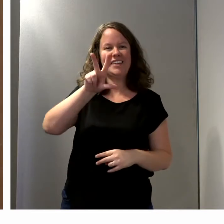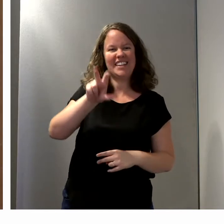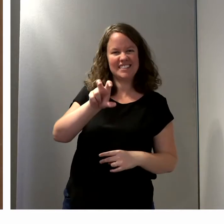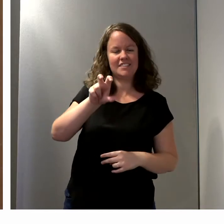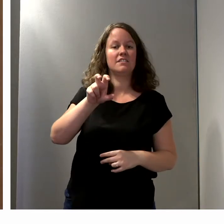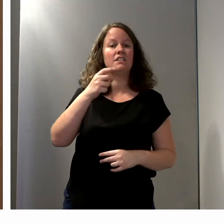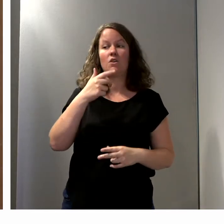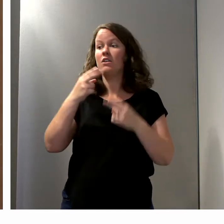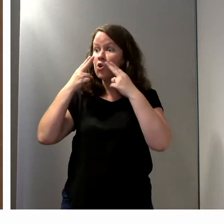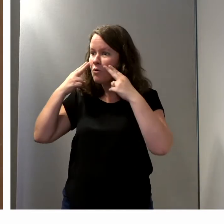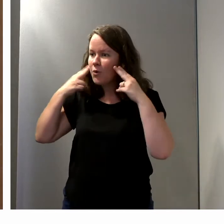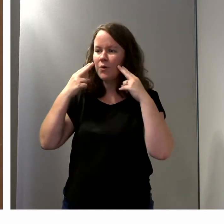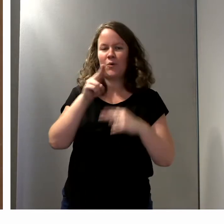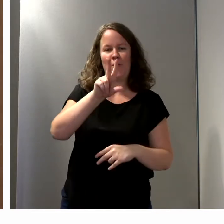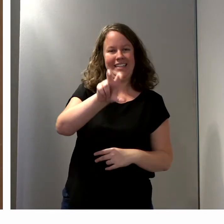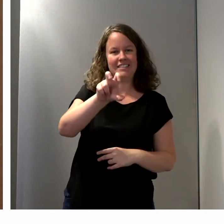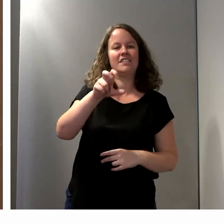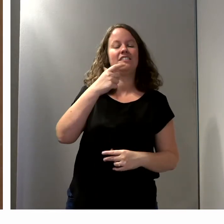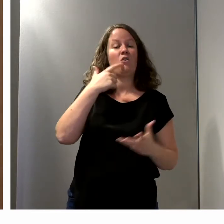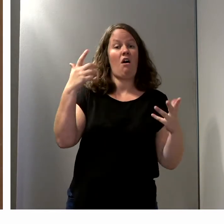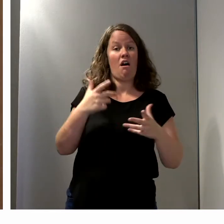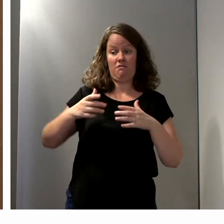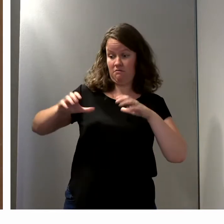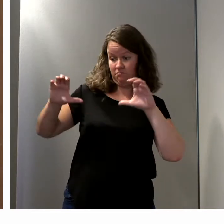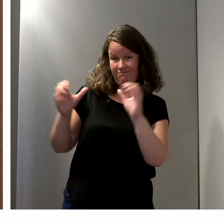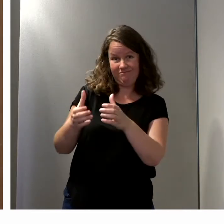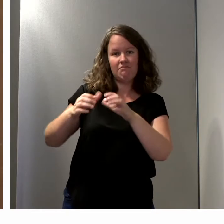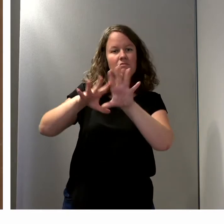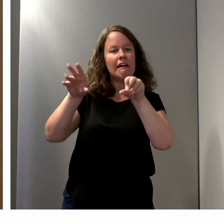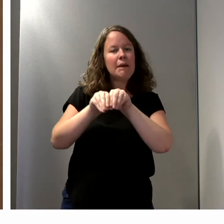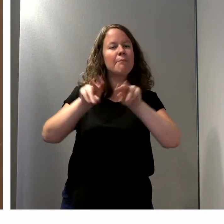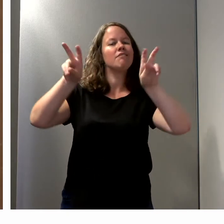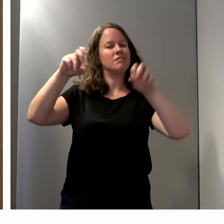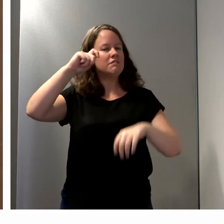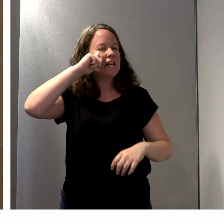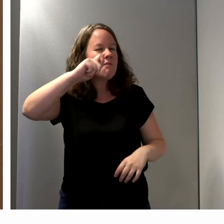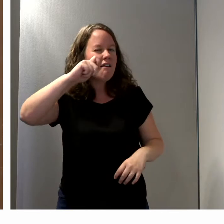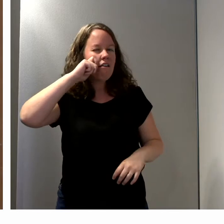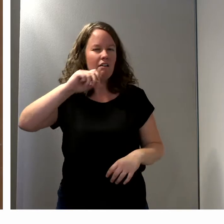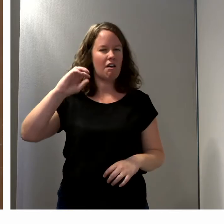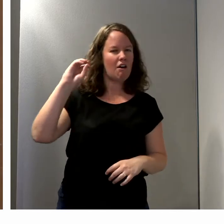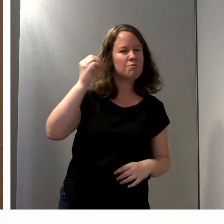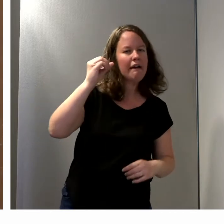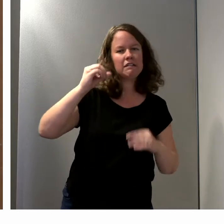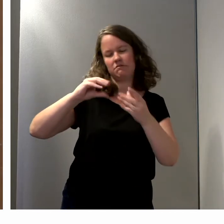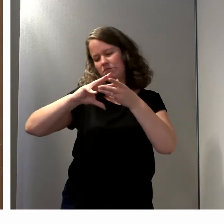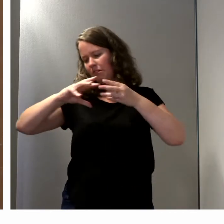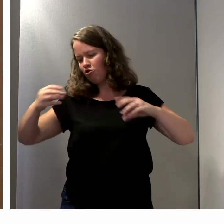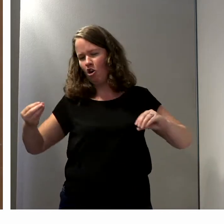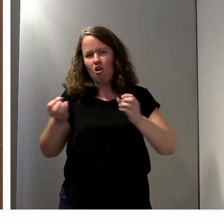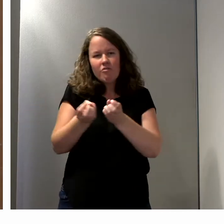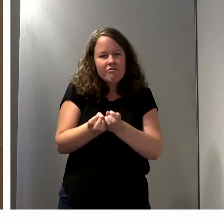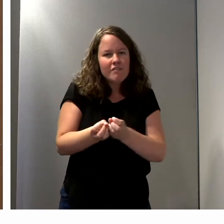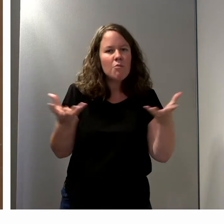User Experience, donc un commando, en gros, d'experts et d'expertes numériques, de designers, de développeurs, de personnes qui